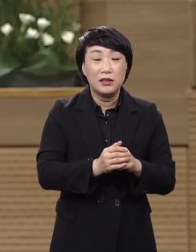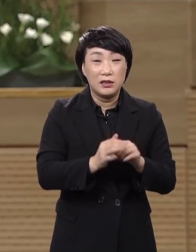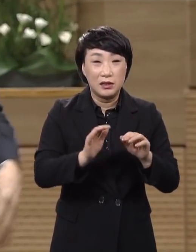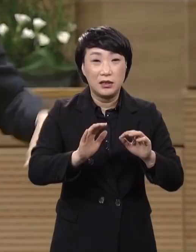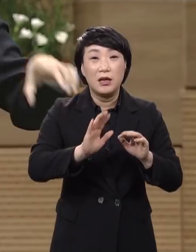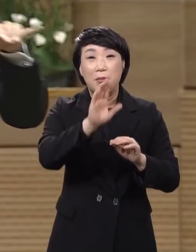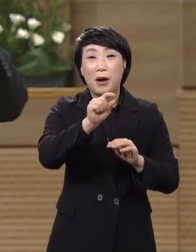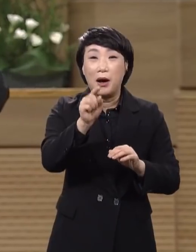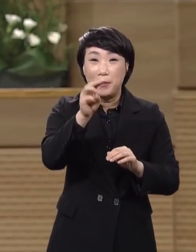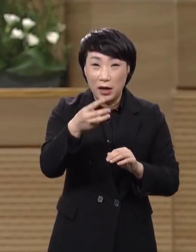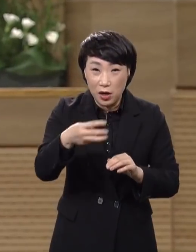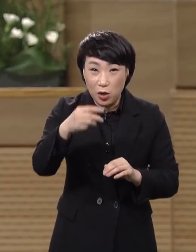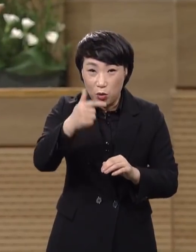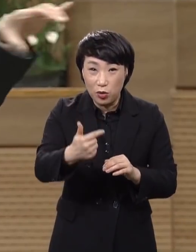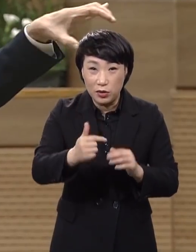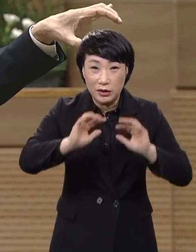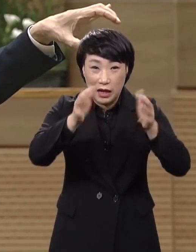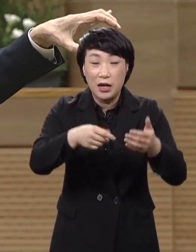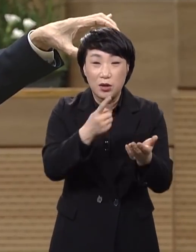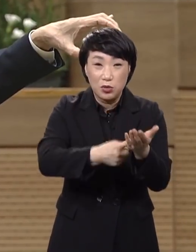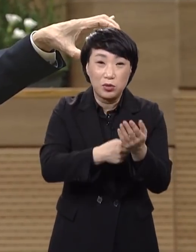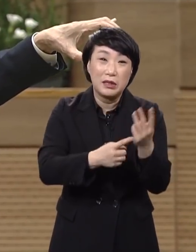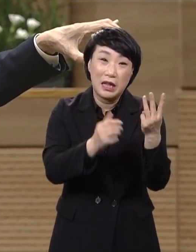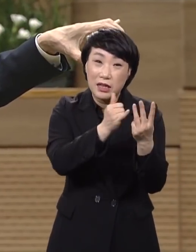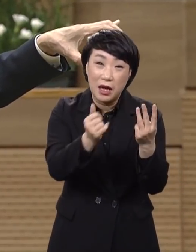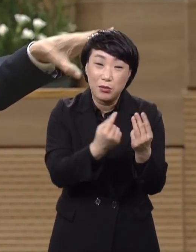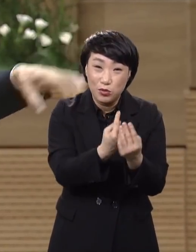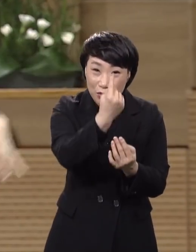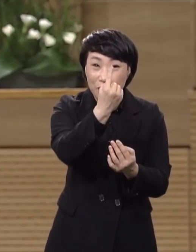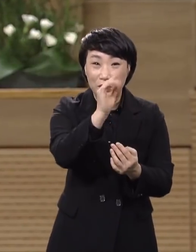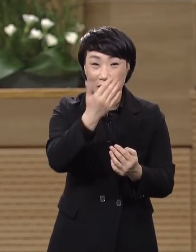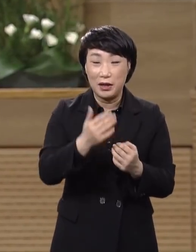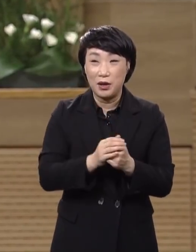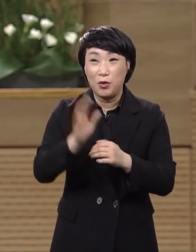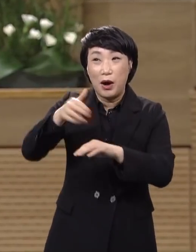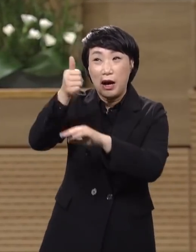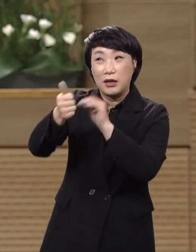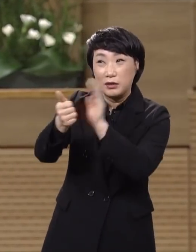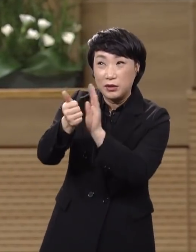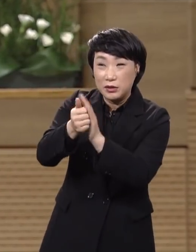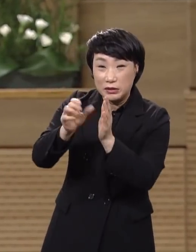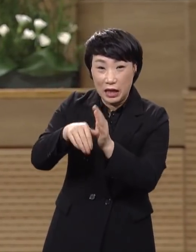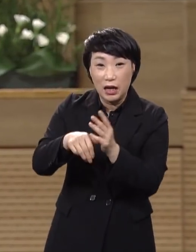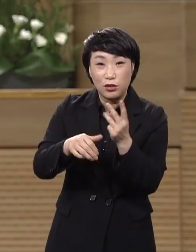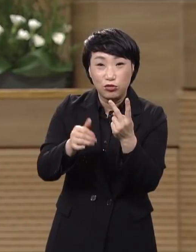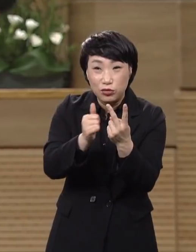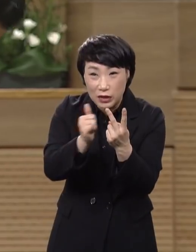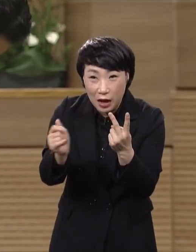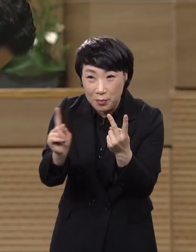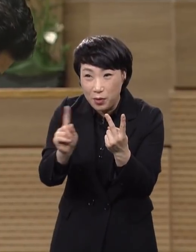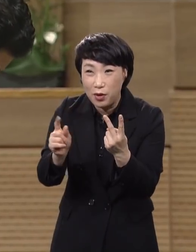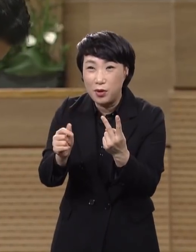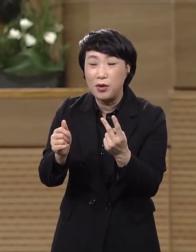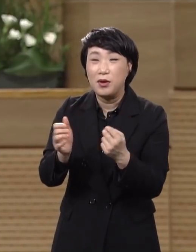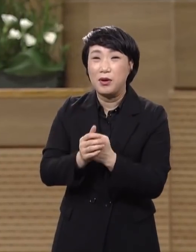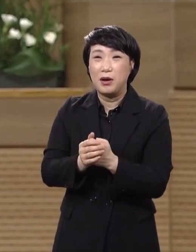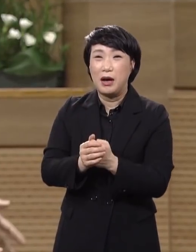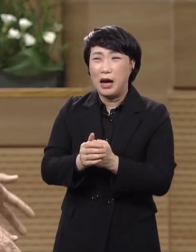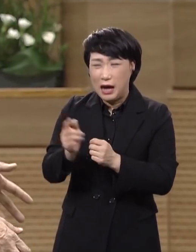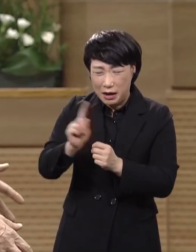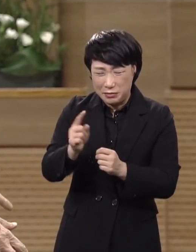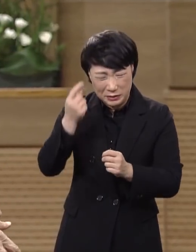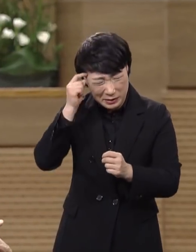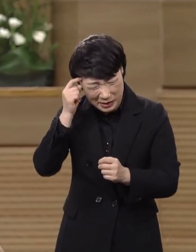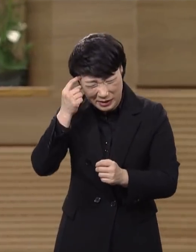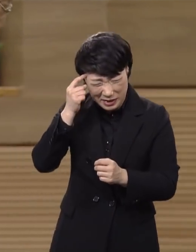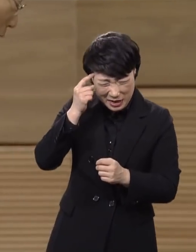겁니다. 총리 셋이 이렇게 왕을 보좌하는데 두 사람이 우리